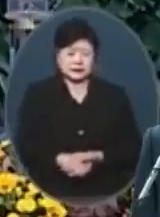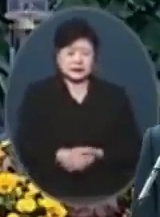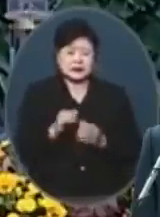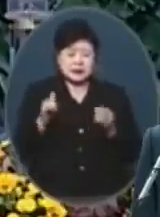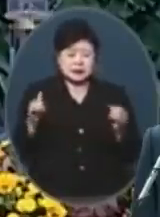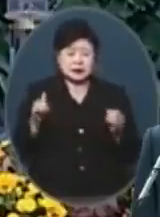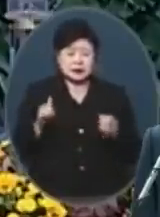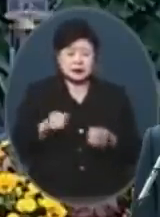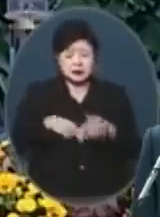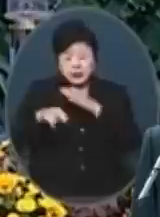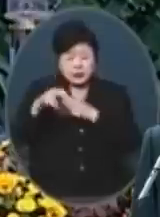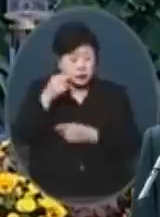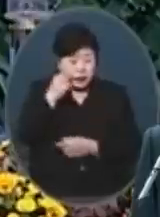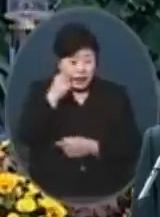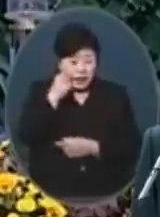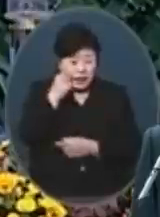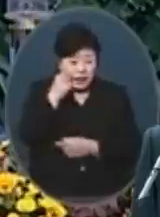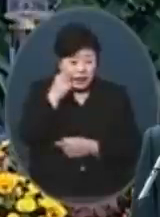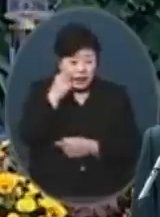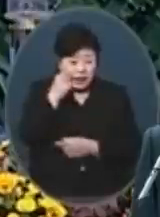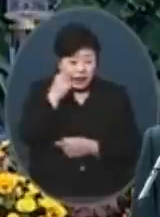사람들마다 이것을 피할 수 없습니다.